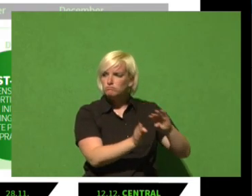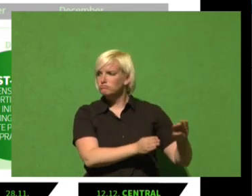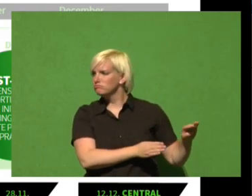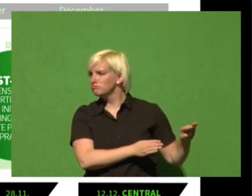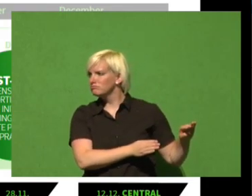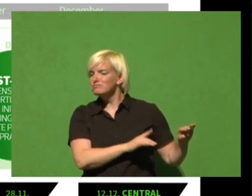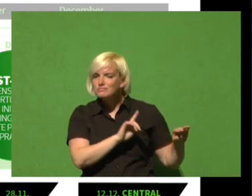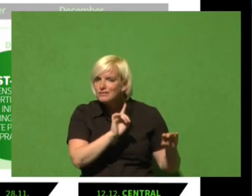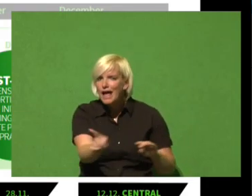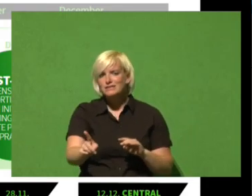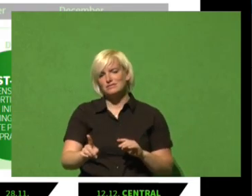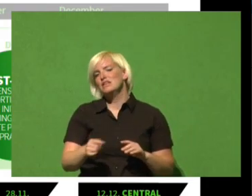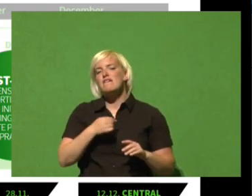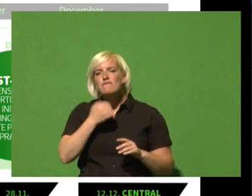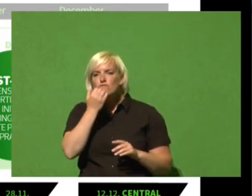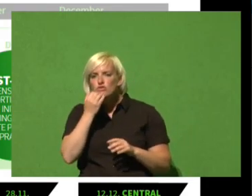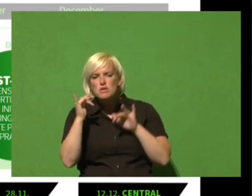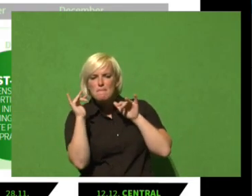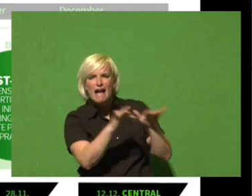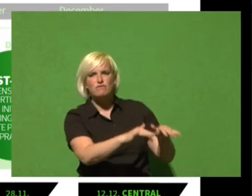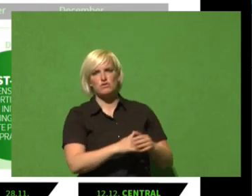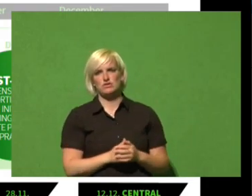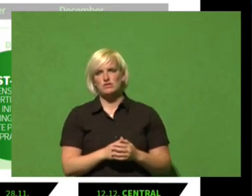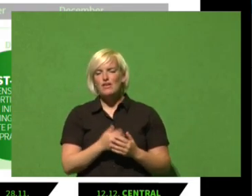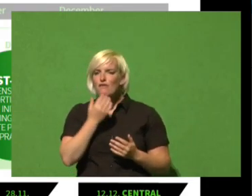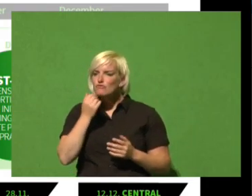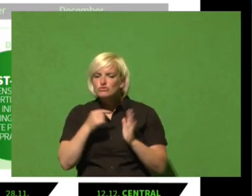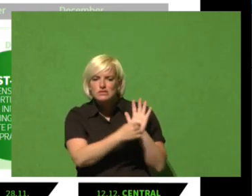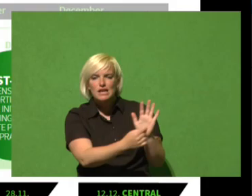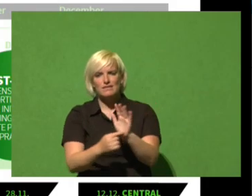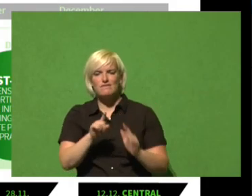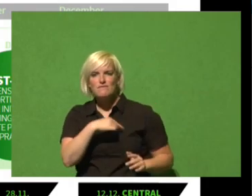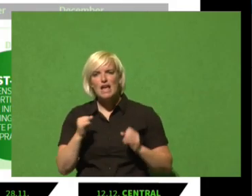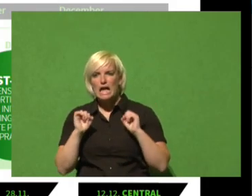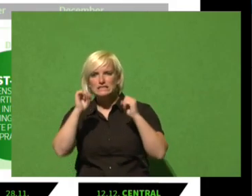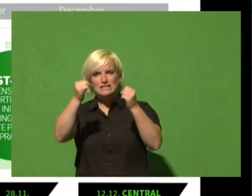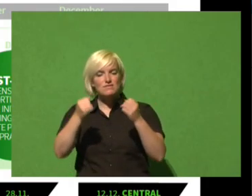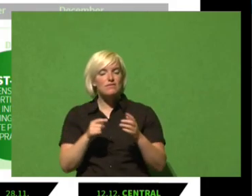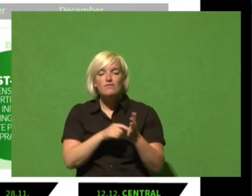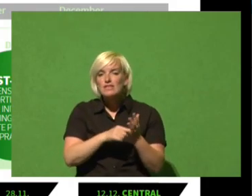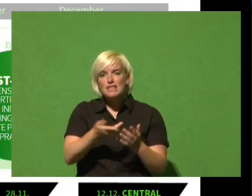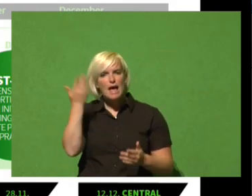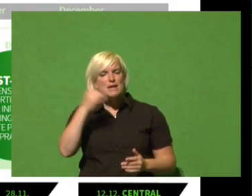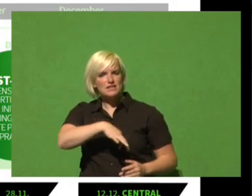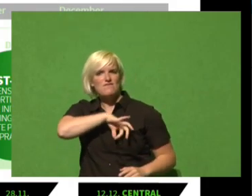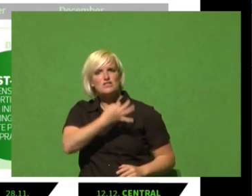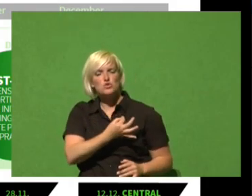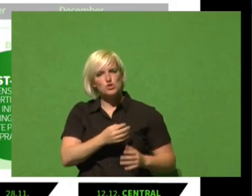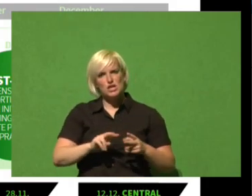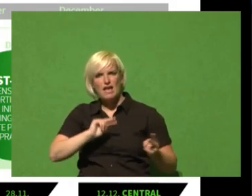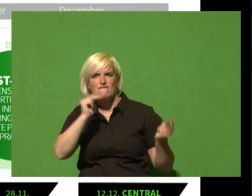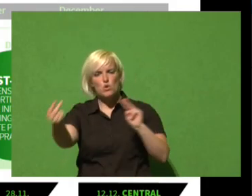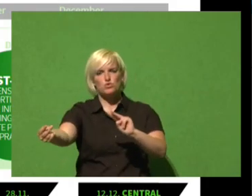eine Klimarevolution wie aus Paris, die französische Revolution hervorging, wollen wir die Revolution für